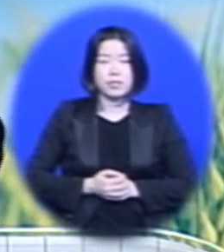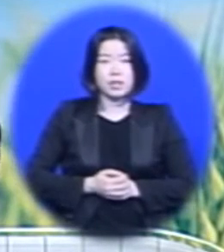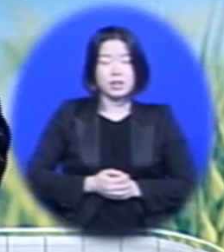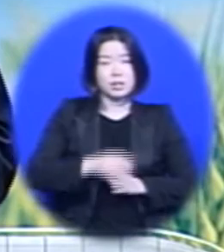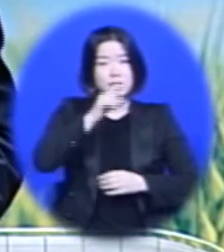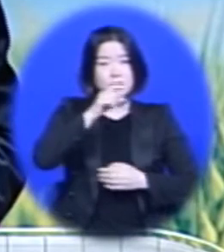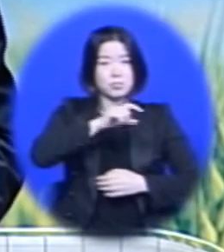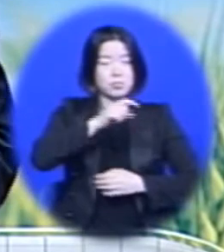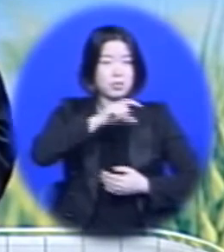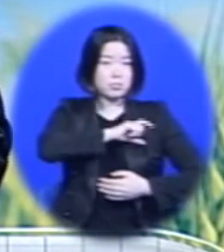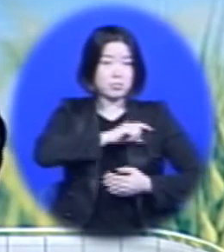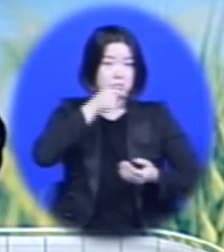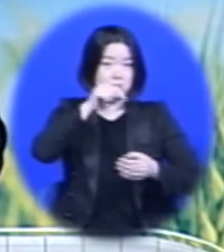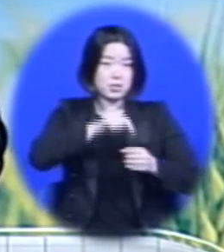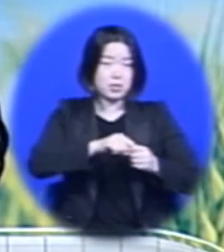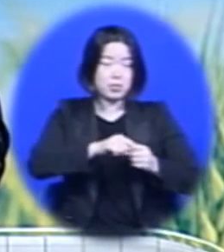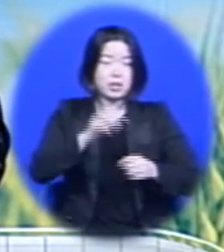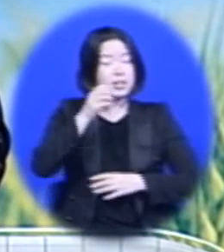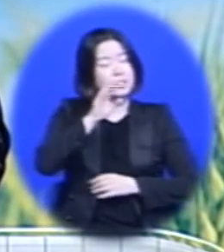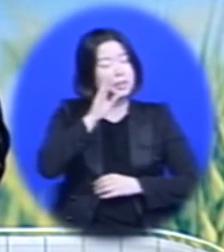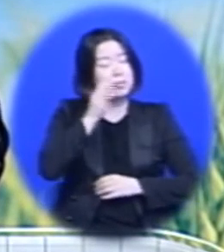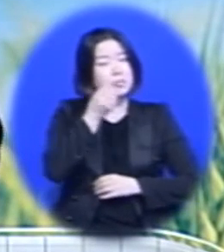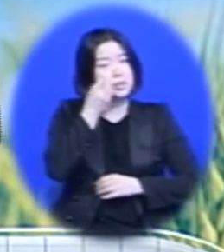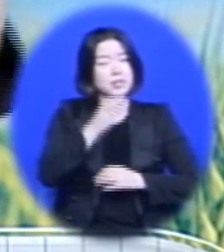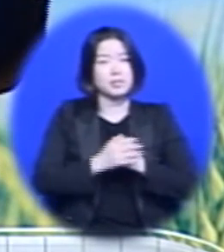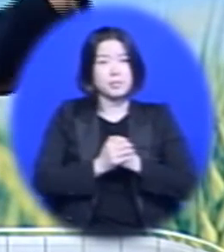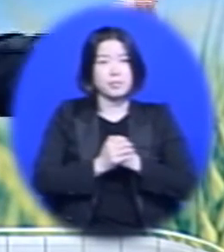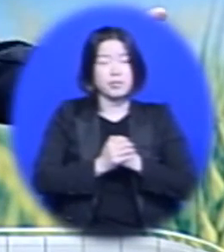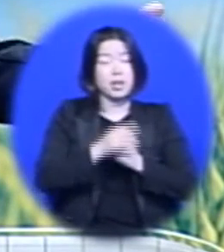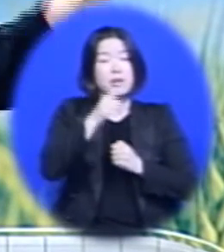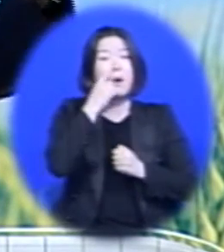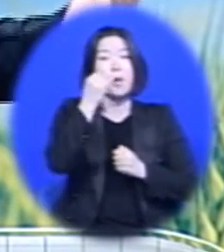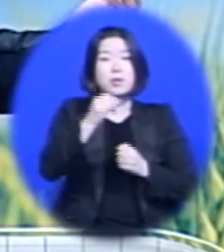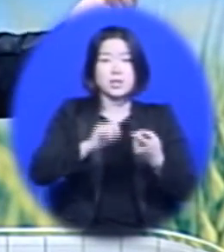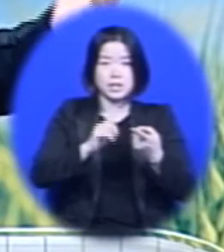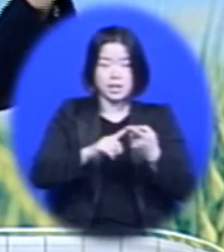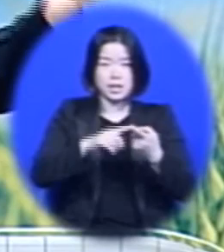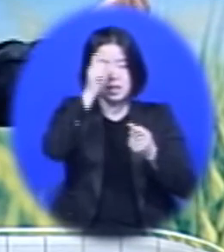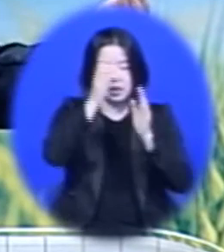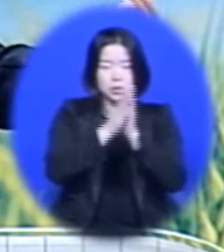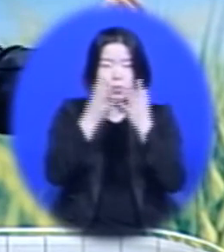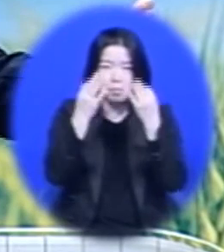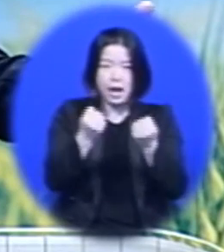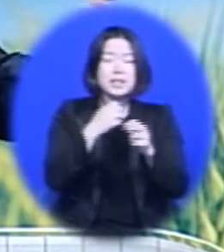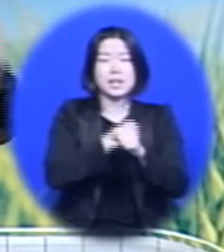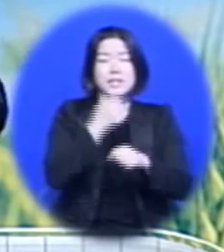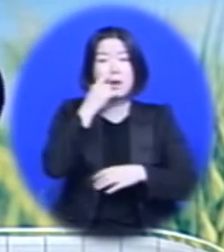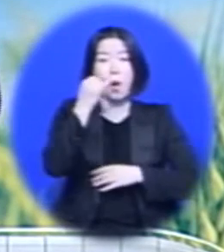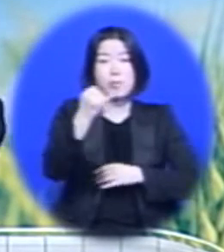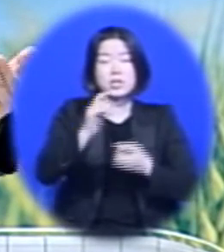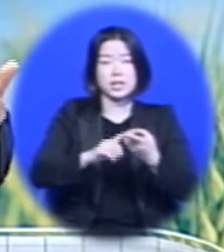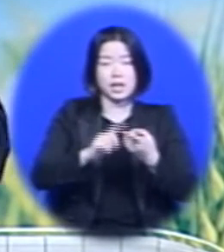제목이 참 의미심장합니다. 감사한 죄입니다. 그 어머니에 대한 이야기, 기도 많이 하시는 어머니에 대한 이야기를